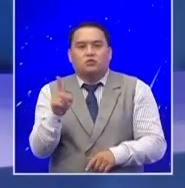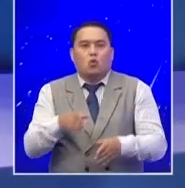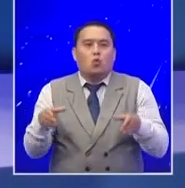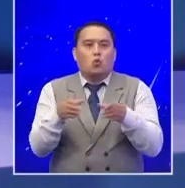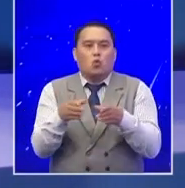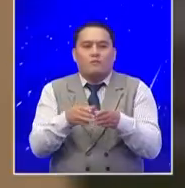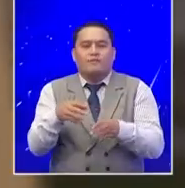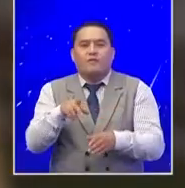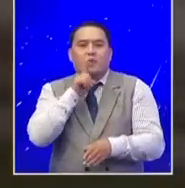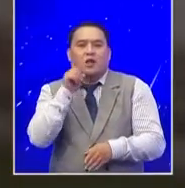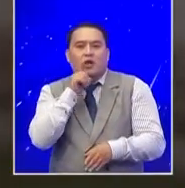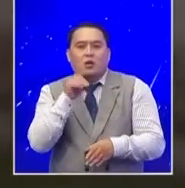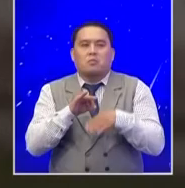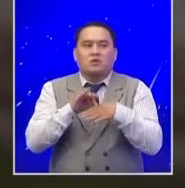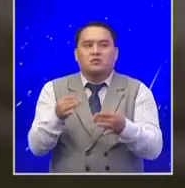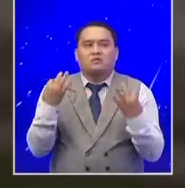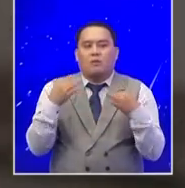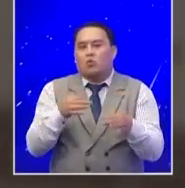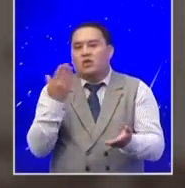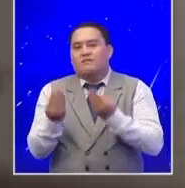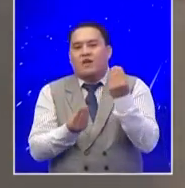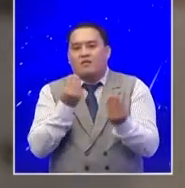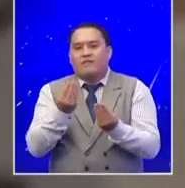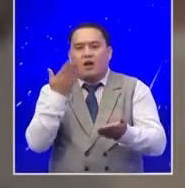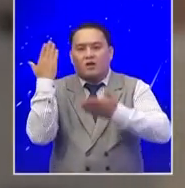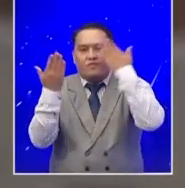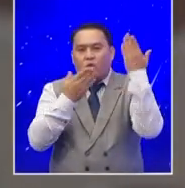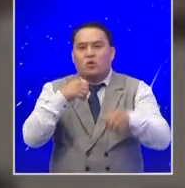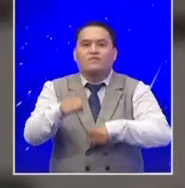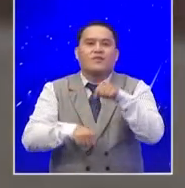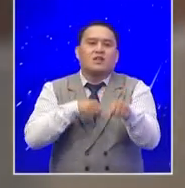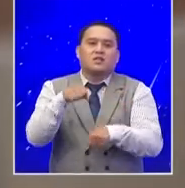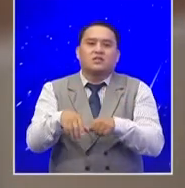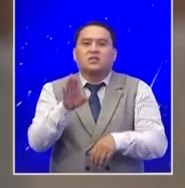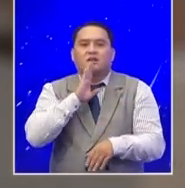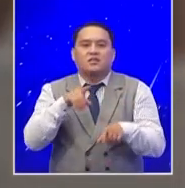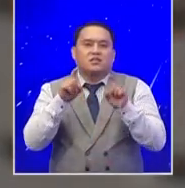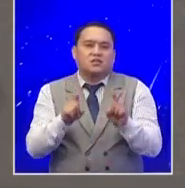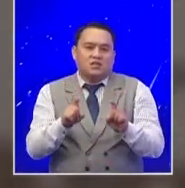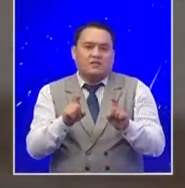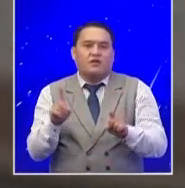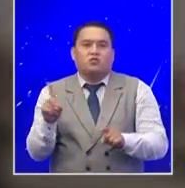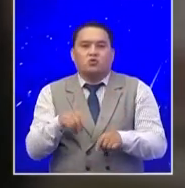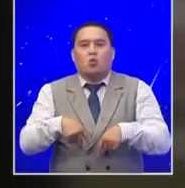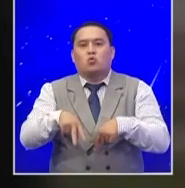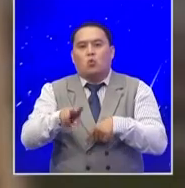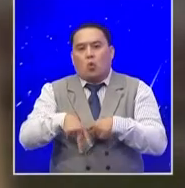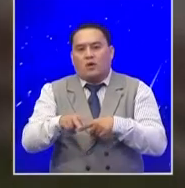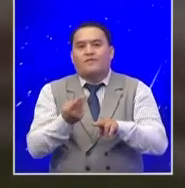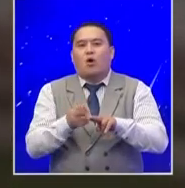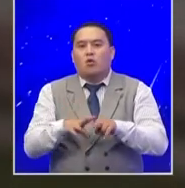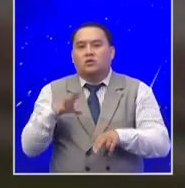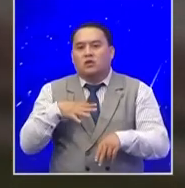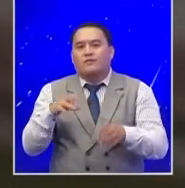группа несовершеннолетних проводила свой досуг. Один из подростков катался на велосипеде. Девочка сидела на карнизе, свесив ноги. В